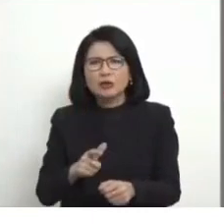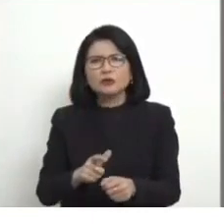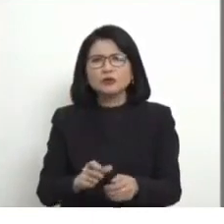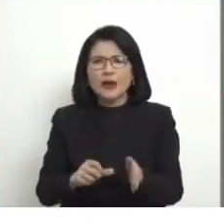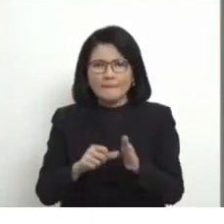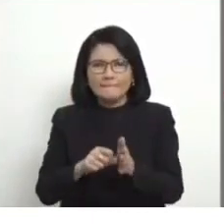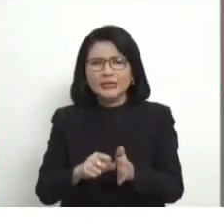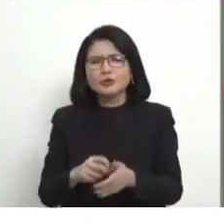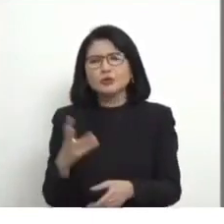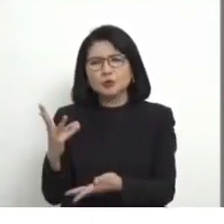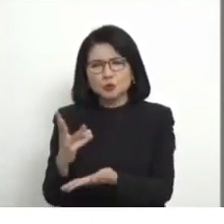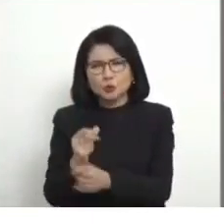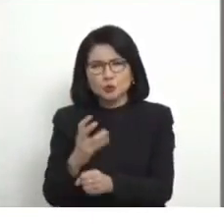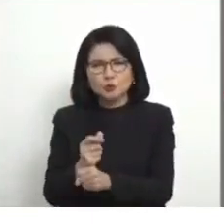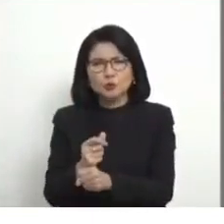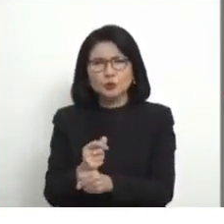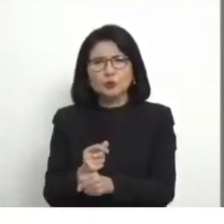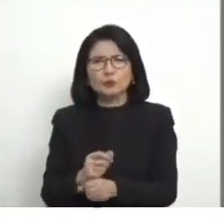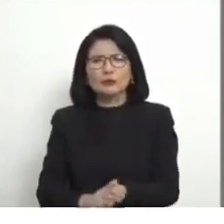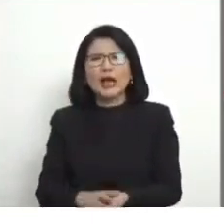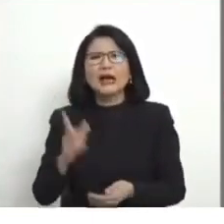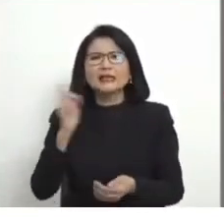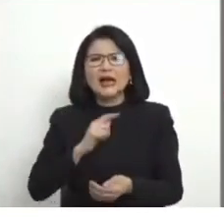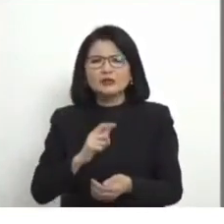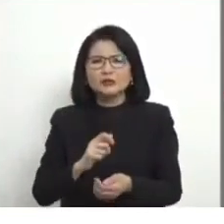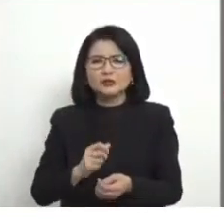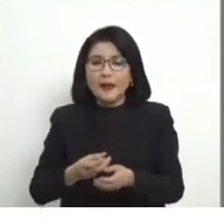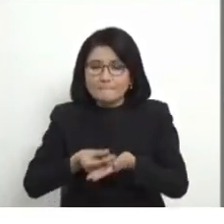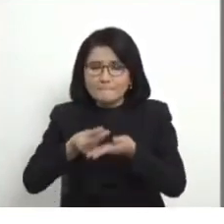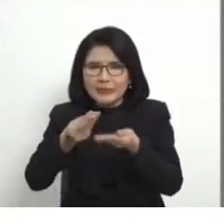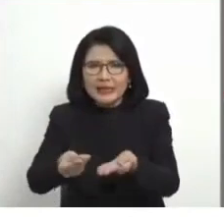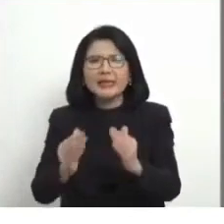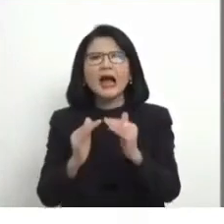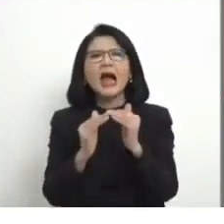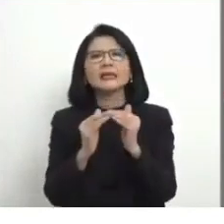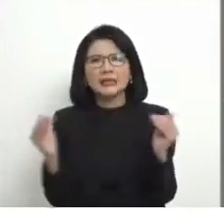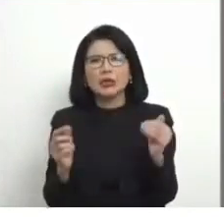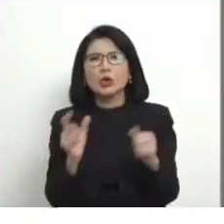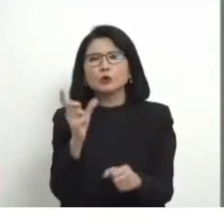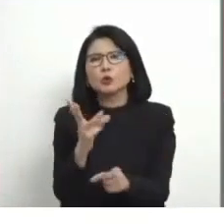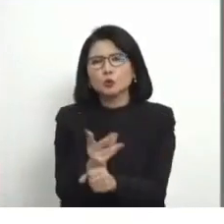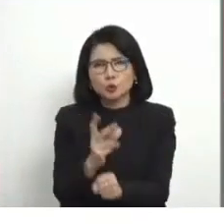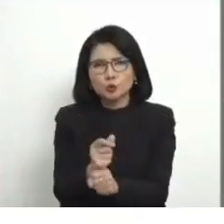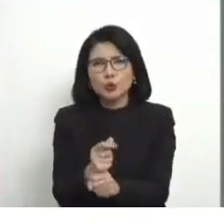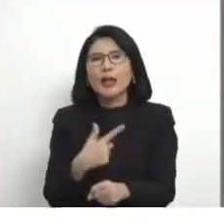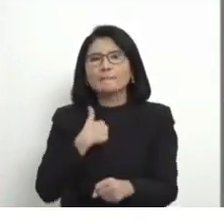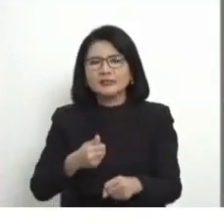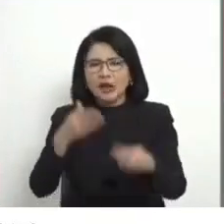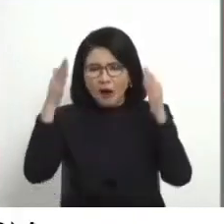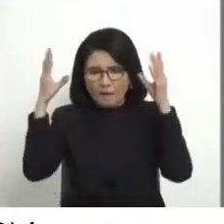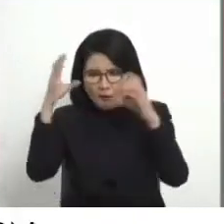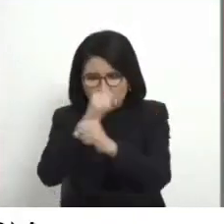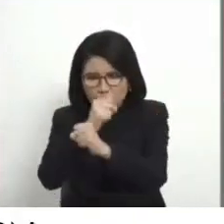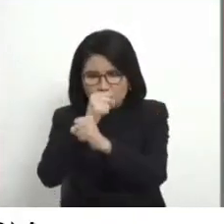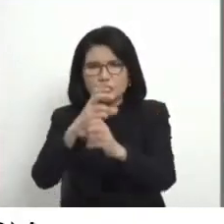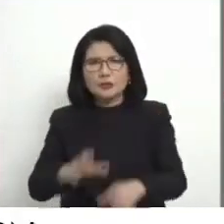Jangan pernah kita memberikan yang seminim mungkin untuk guru berikan yang adil sehingga mereka bisa konsentrasi dan